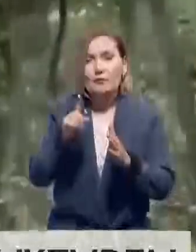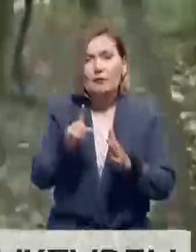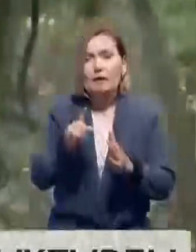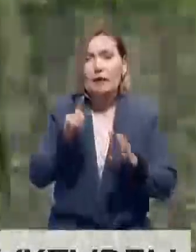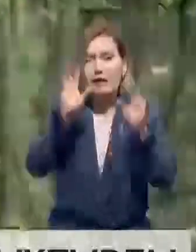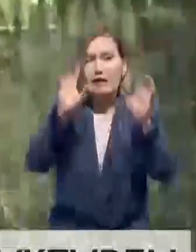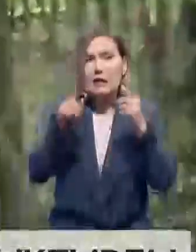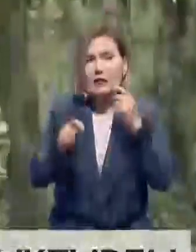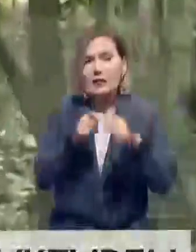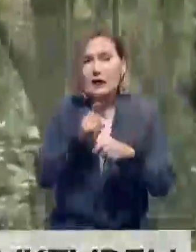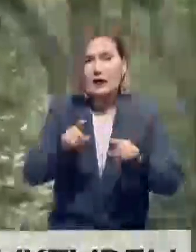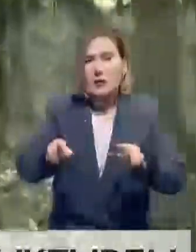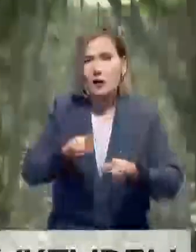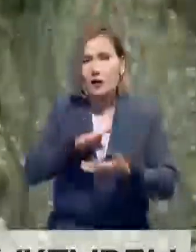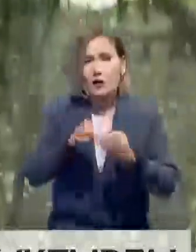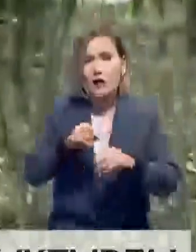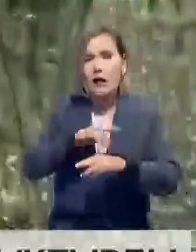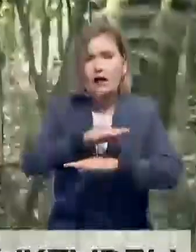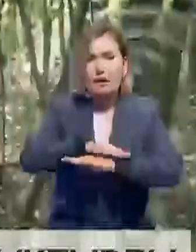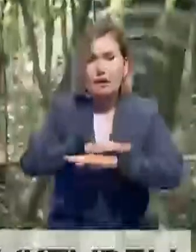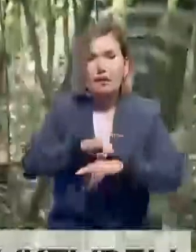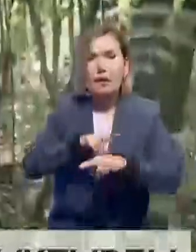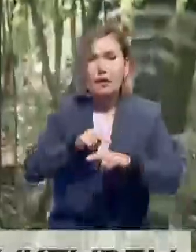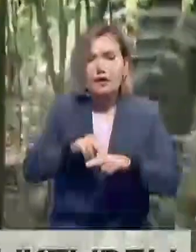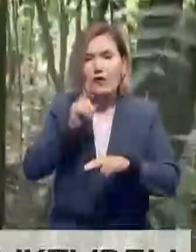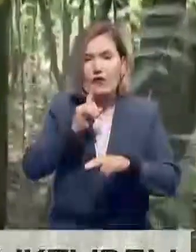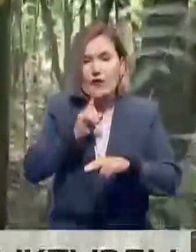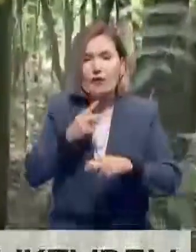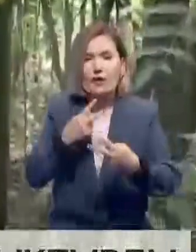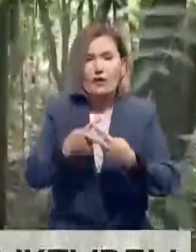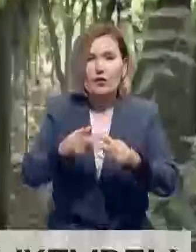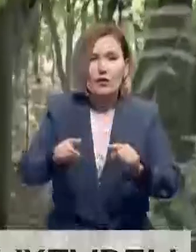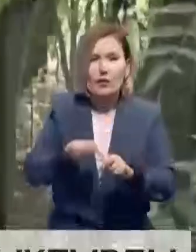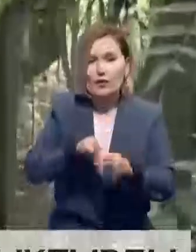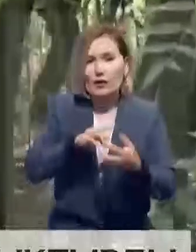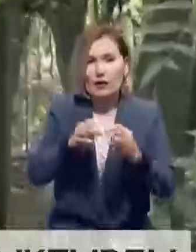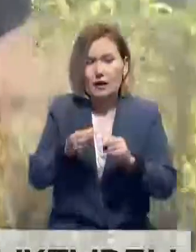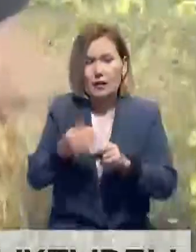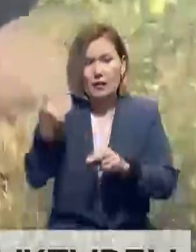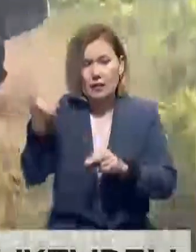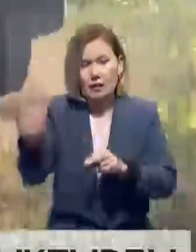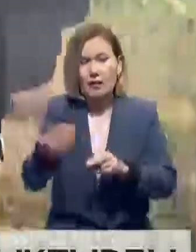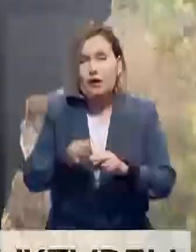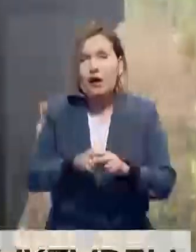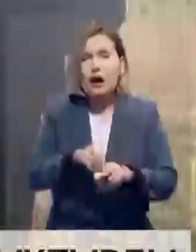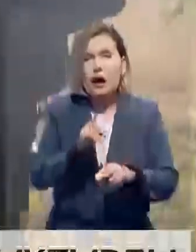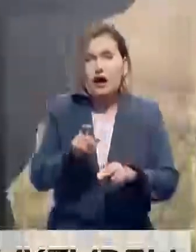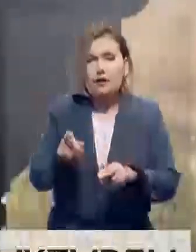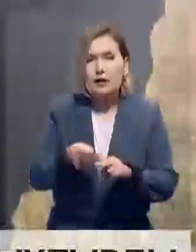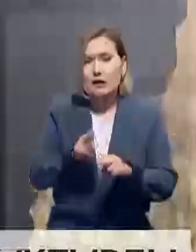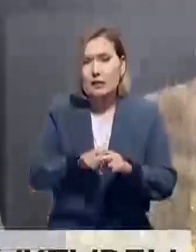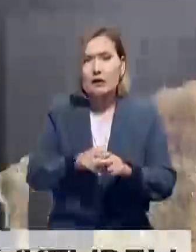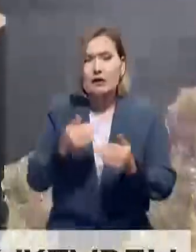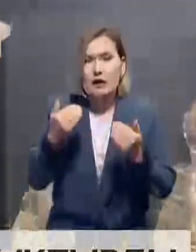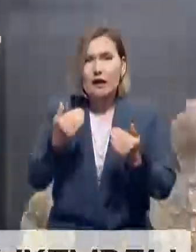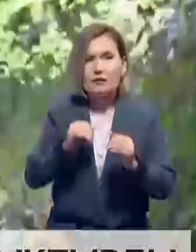шекарада ұстап алған. Бірақ тәртіп сақшылары мигранттарды тек уақытша лагерге орналастырып, өзара қақтығыстан аулақ ұстауға тырысады. Ресми